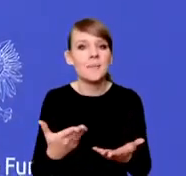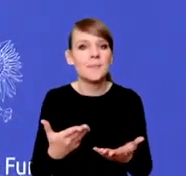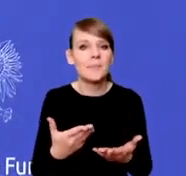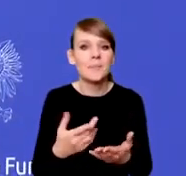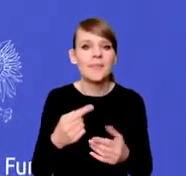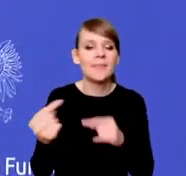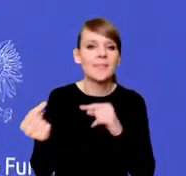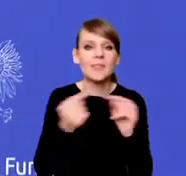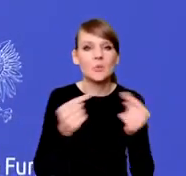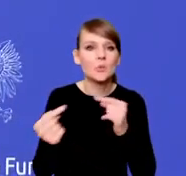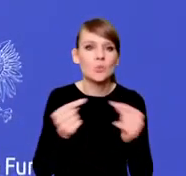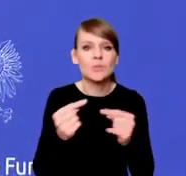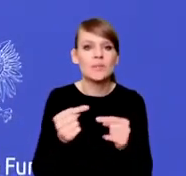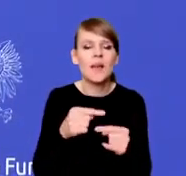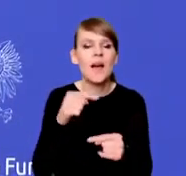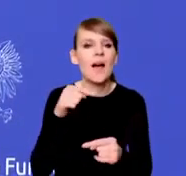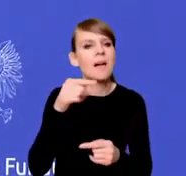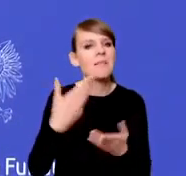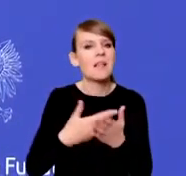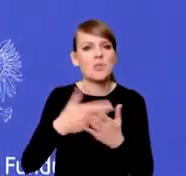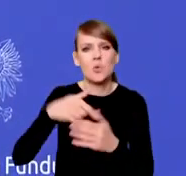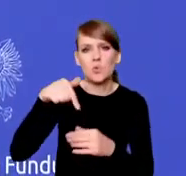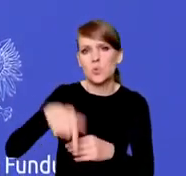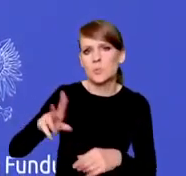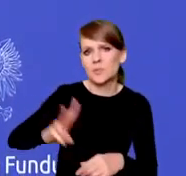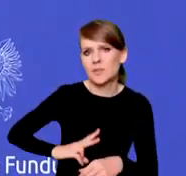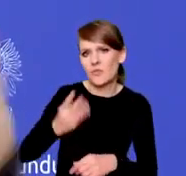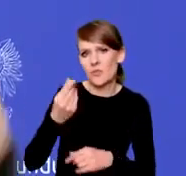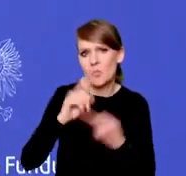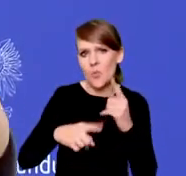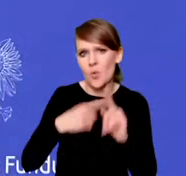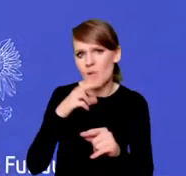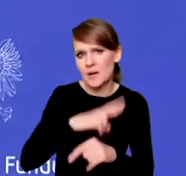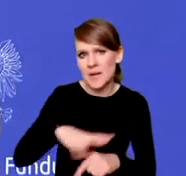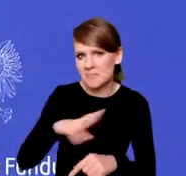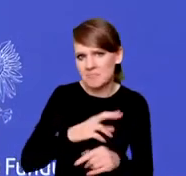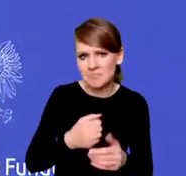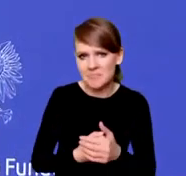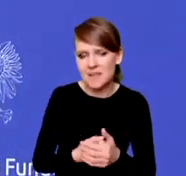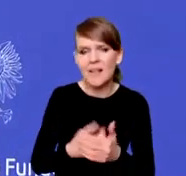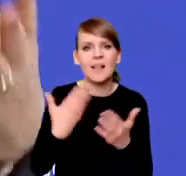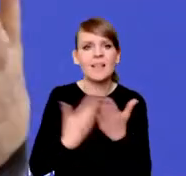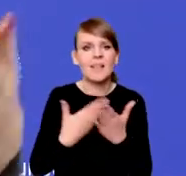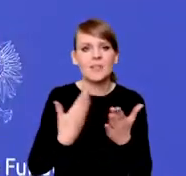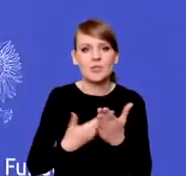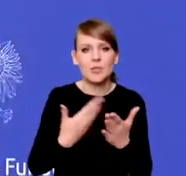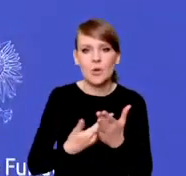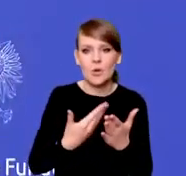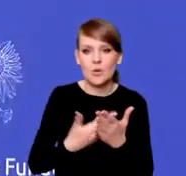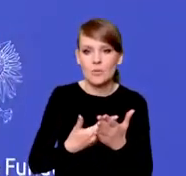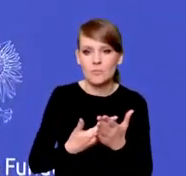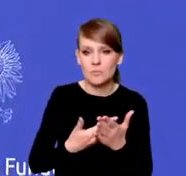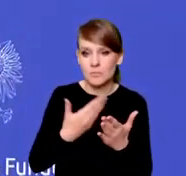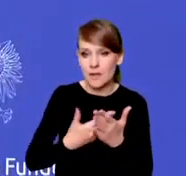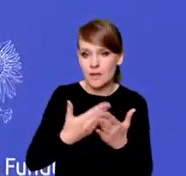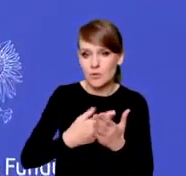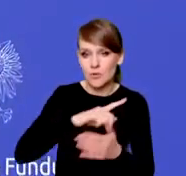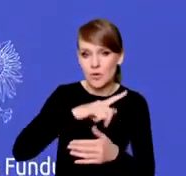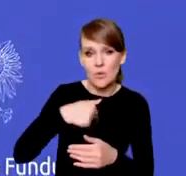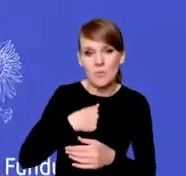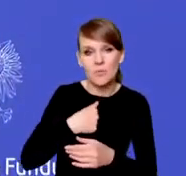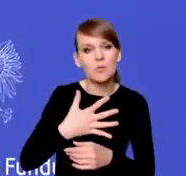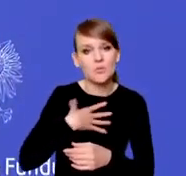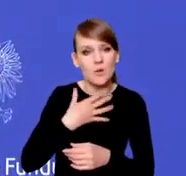właśnie w Ministerstwie Funduszy i Polityki Regionalnej i dlaczego dla nas też właśnie społeczna odpowiedzialność uczelni ma